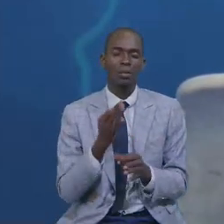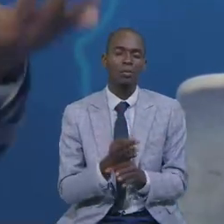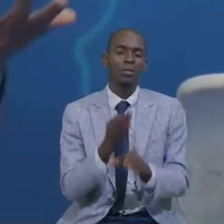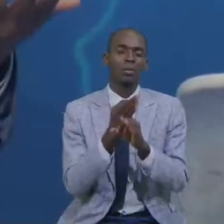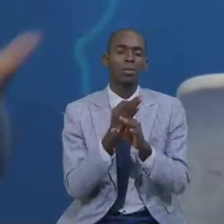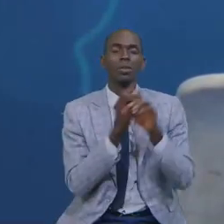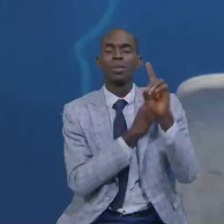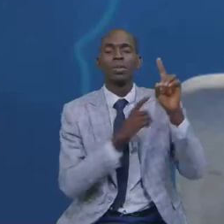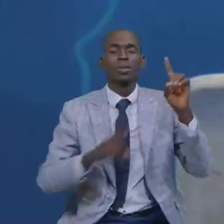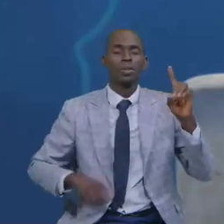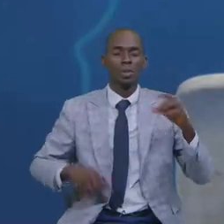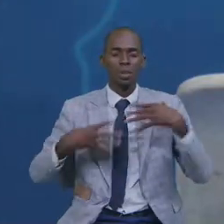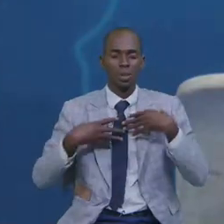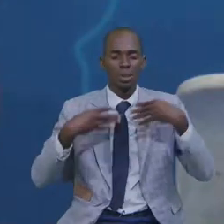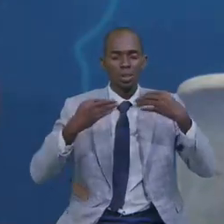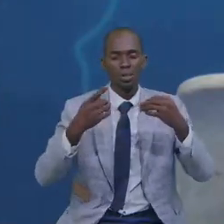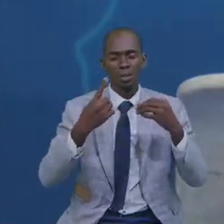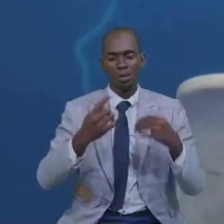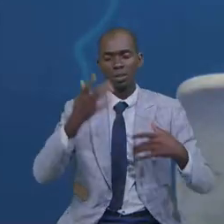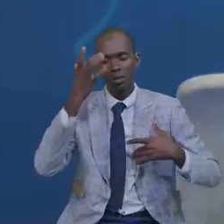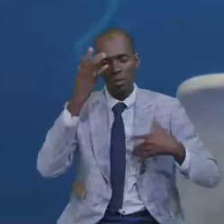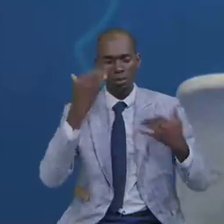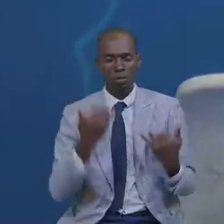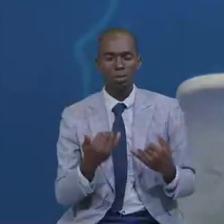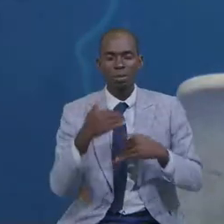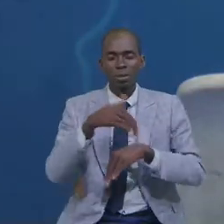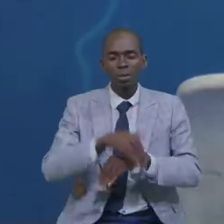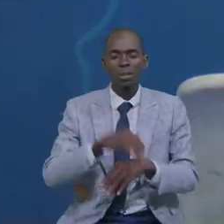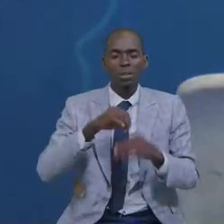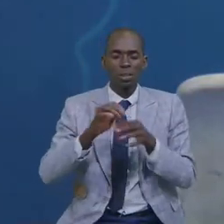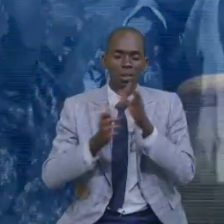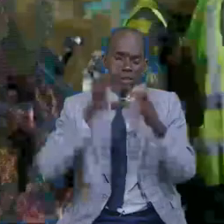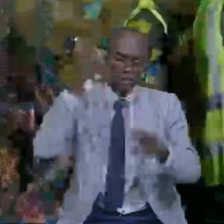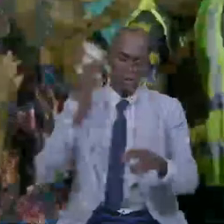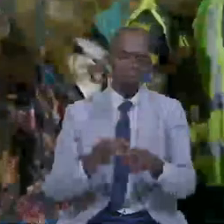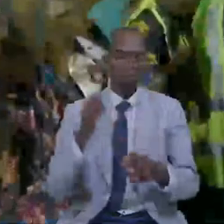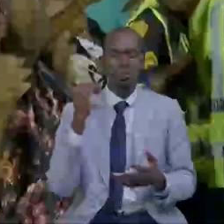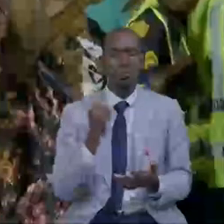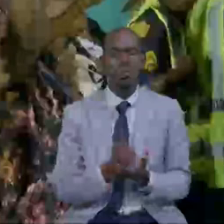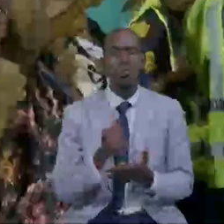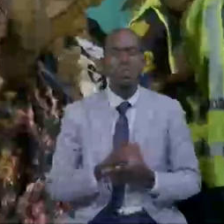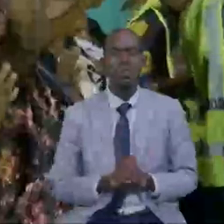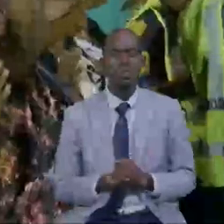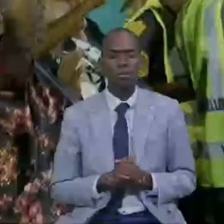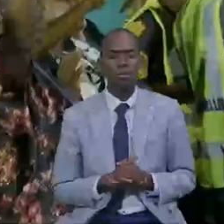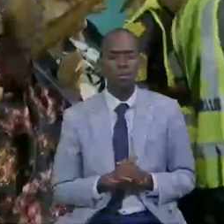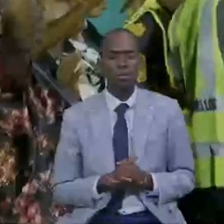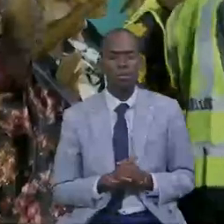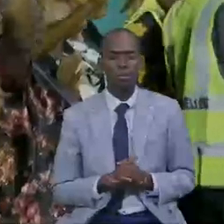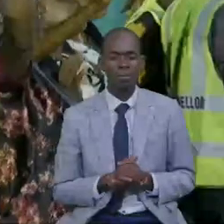fidélité guéri les malades ce soir au nom de Jésus